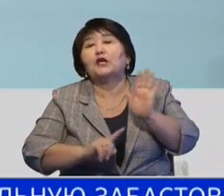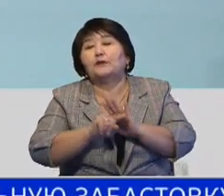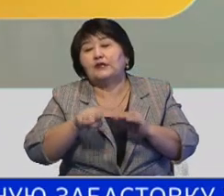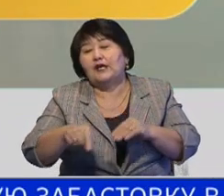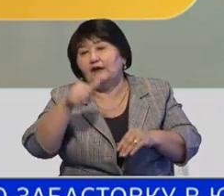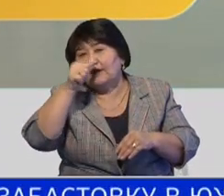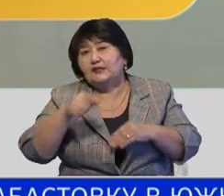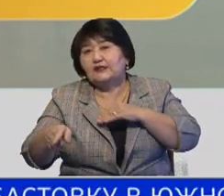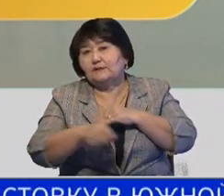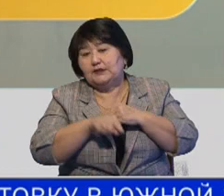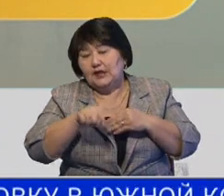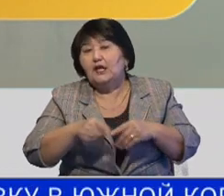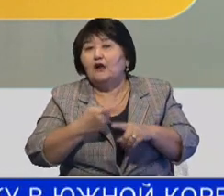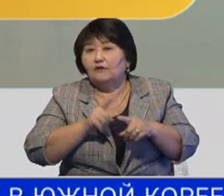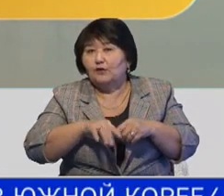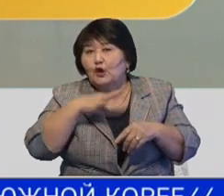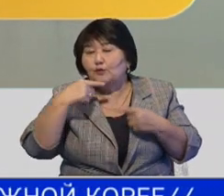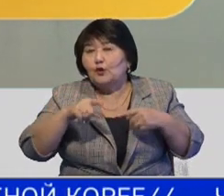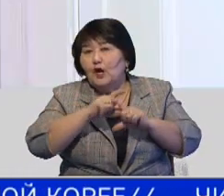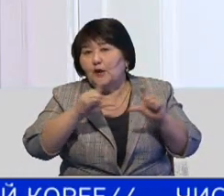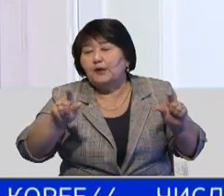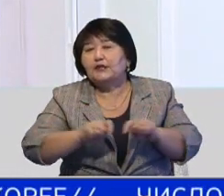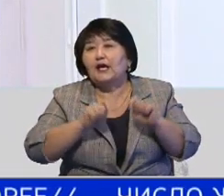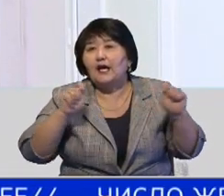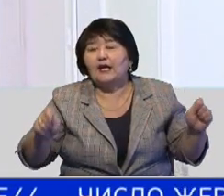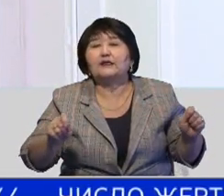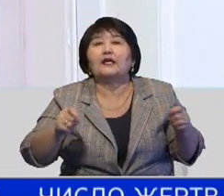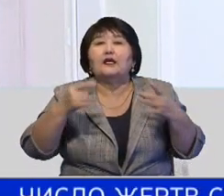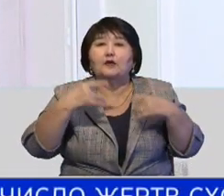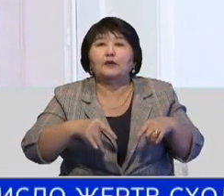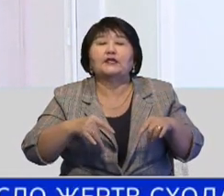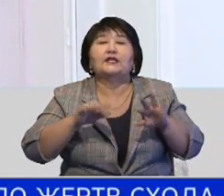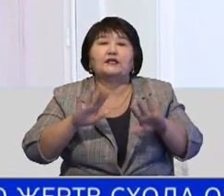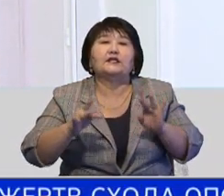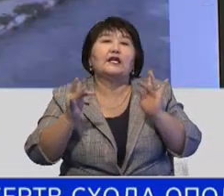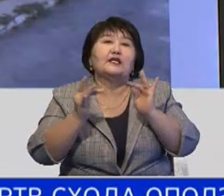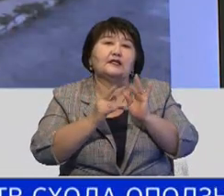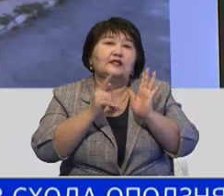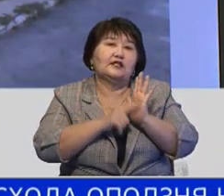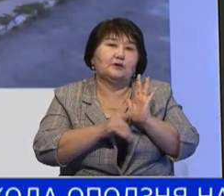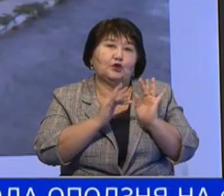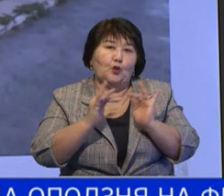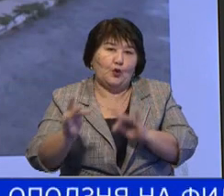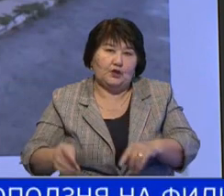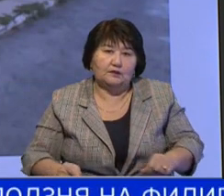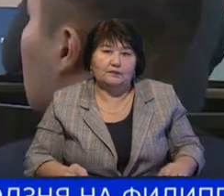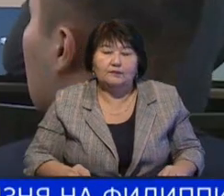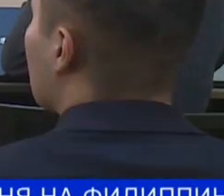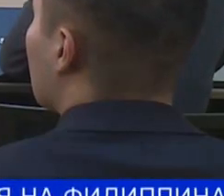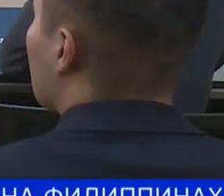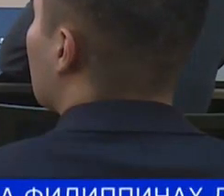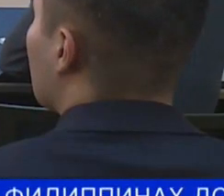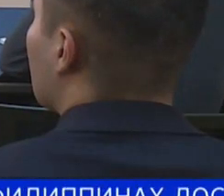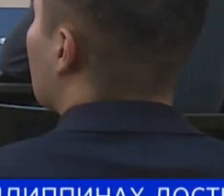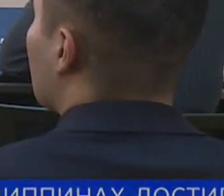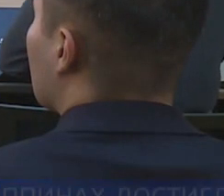конце этого месяца также при многопрофильной больнице будет открыт перинатальный центр на семь с коек Лима реба